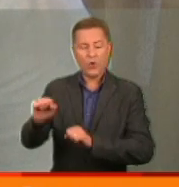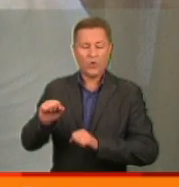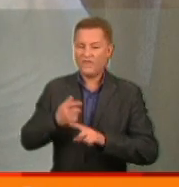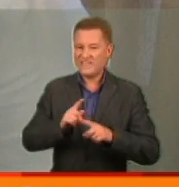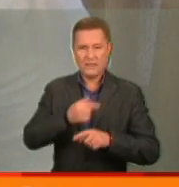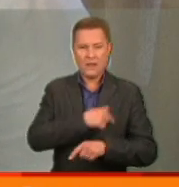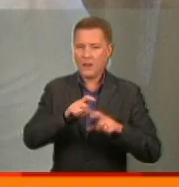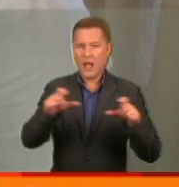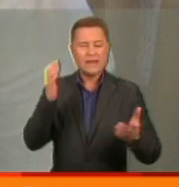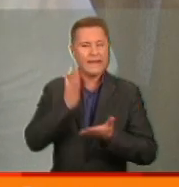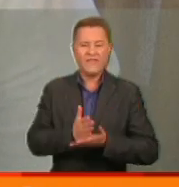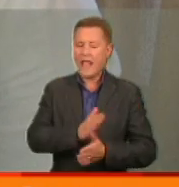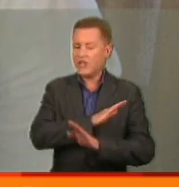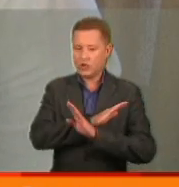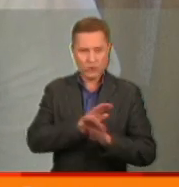існує.